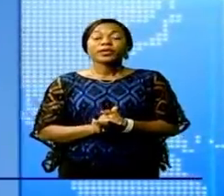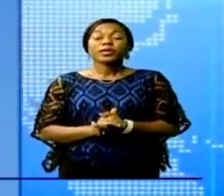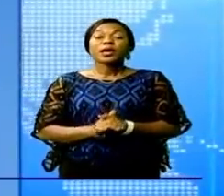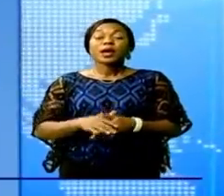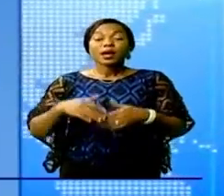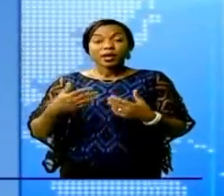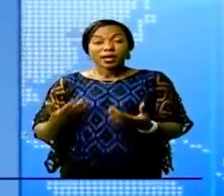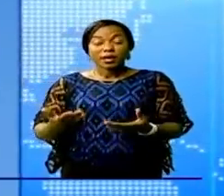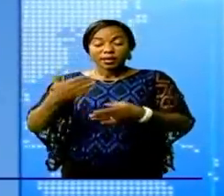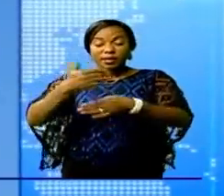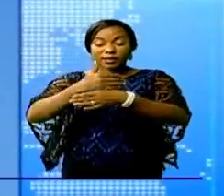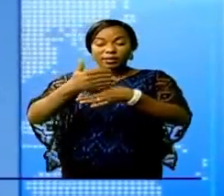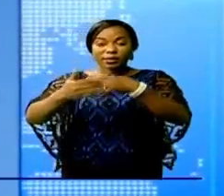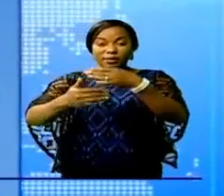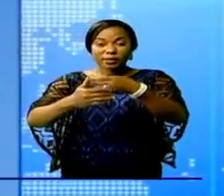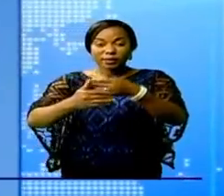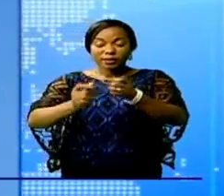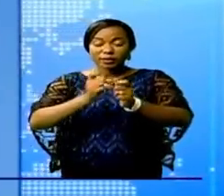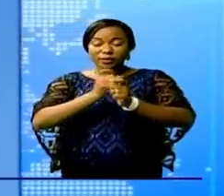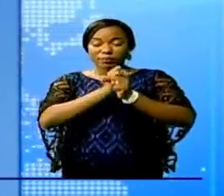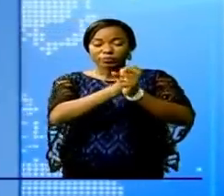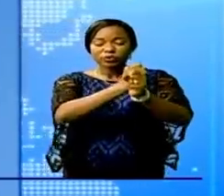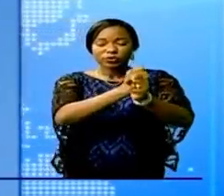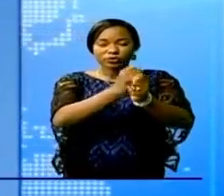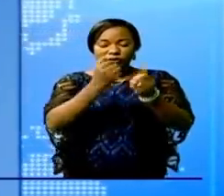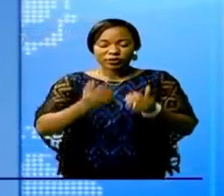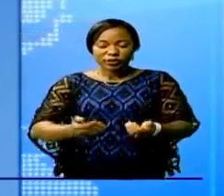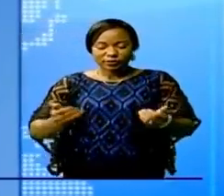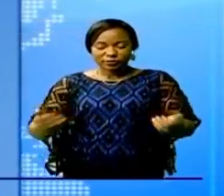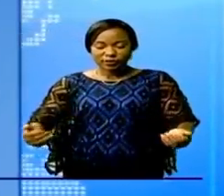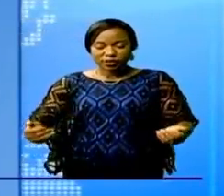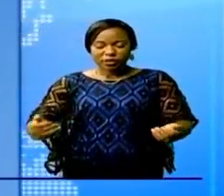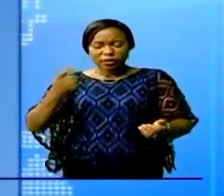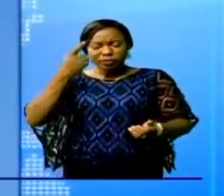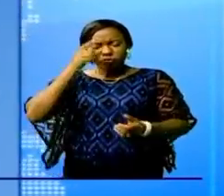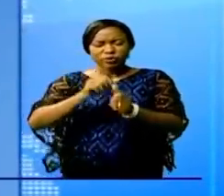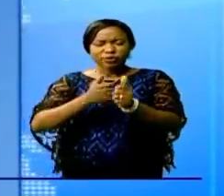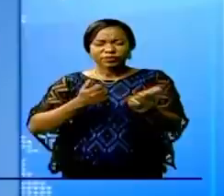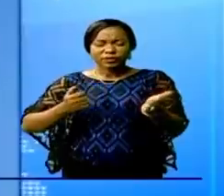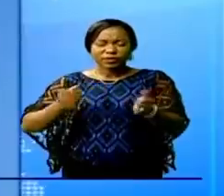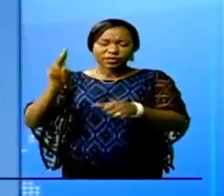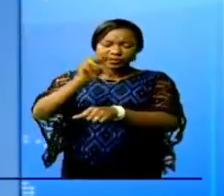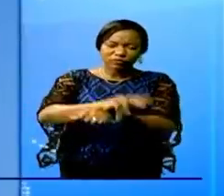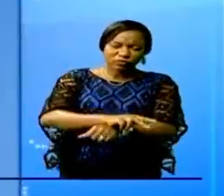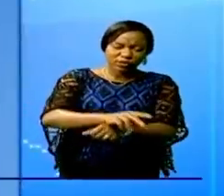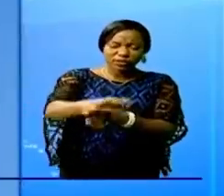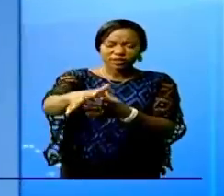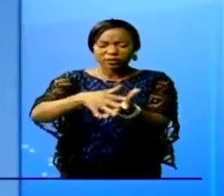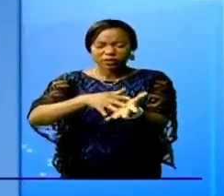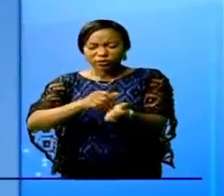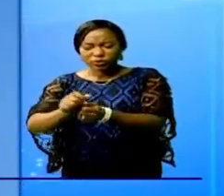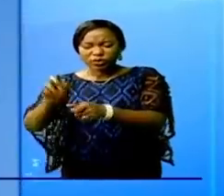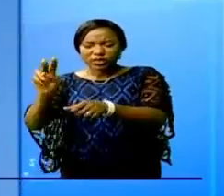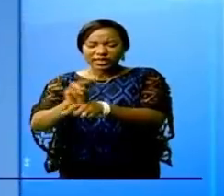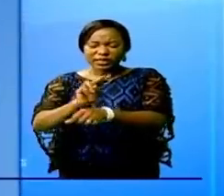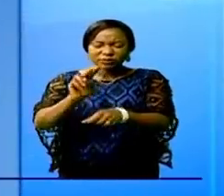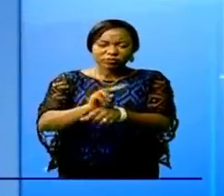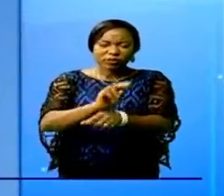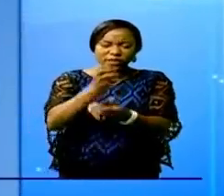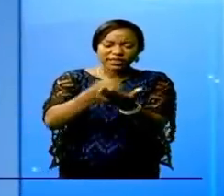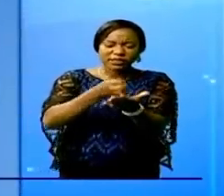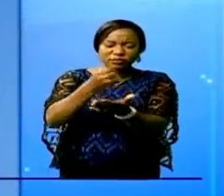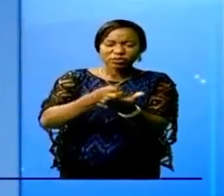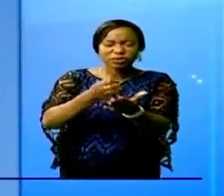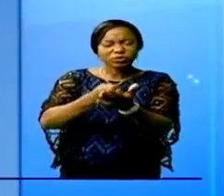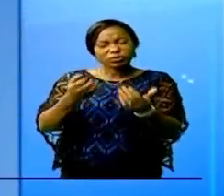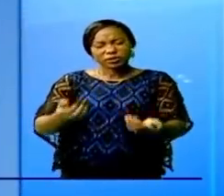Investir dans la protection de l'enfant pour prévenir et répondre à la violence, aux abus et à l'exploitation des enfants, c'est le